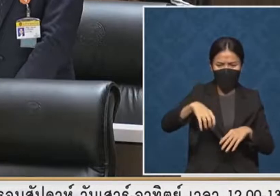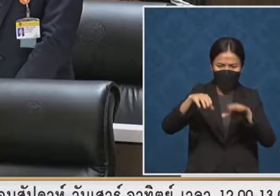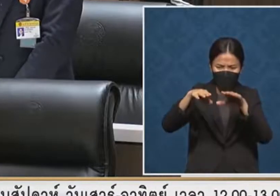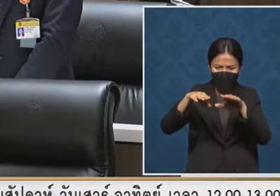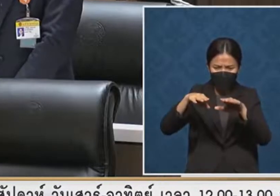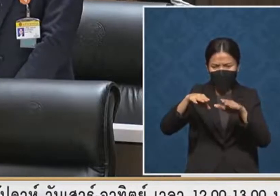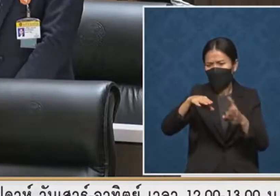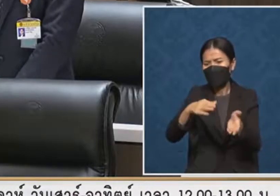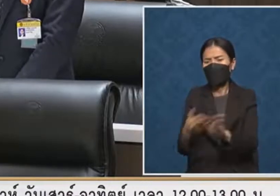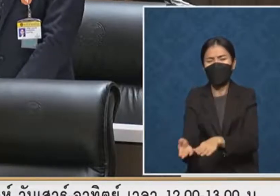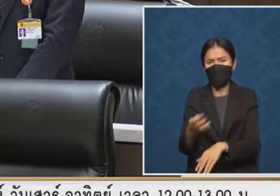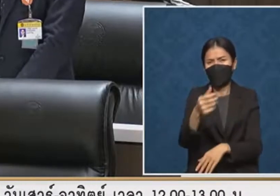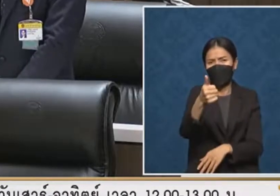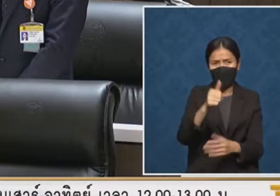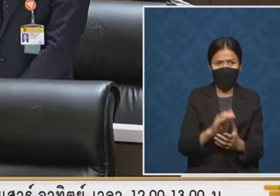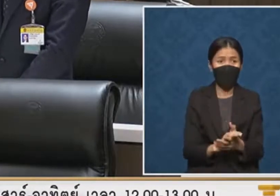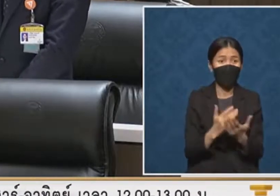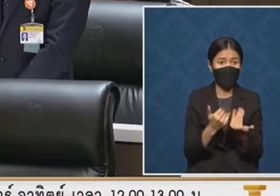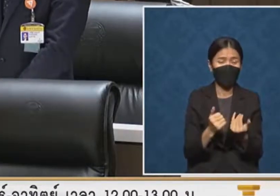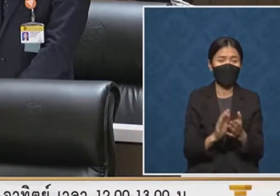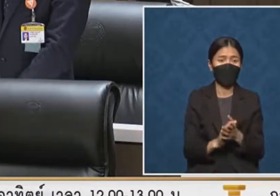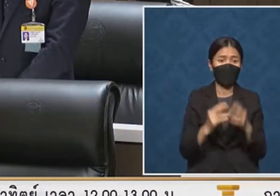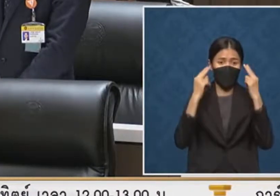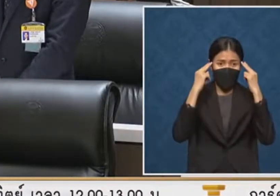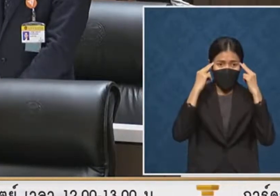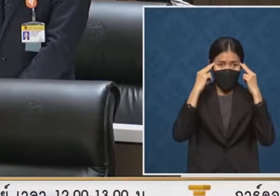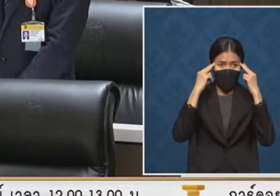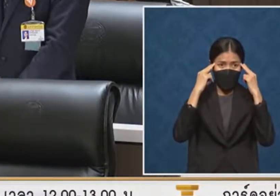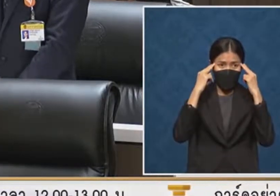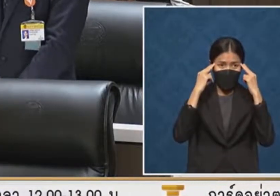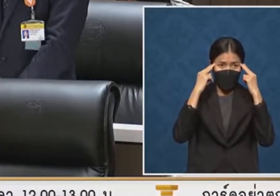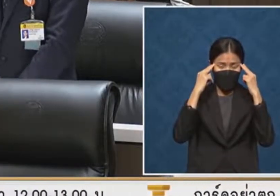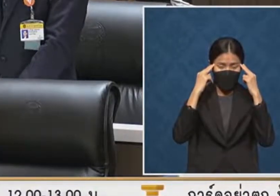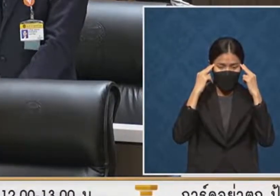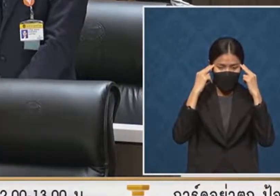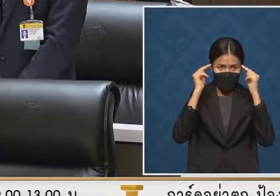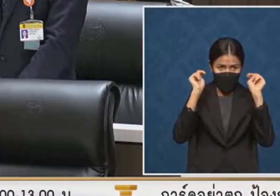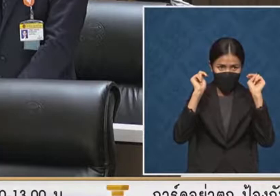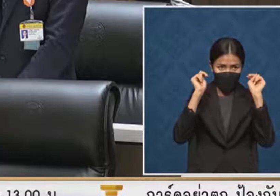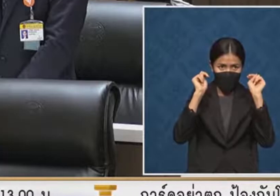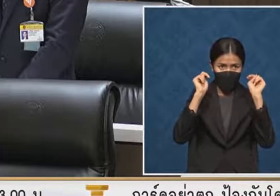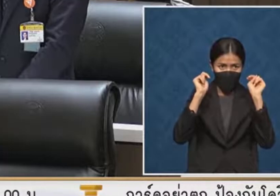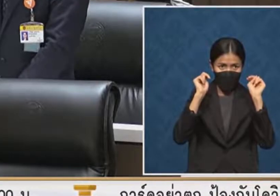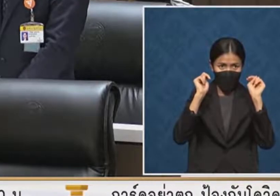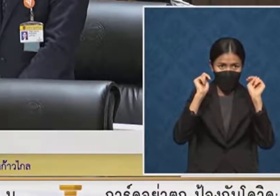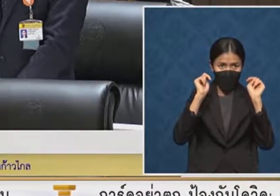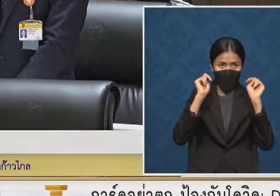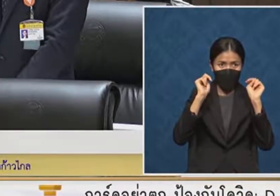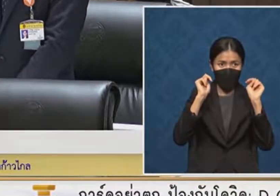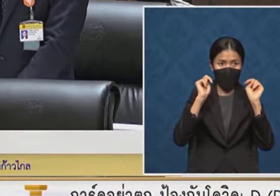bridgeing. ศ.ศ.ศ.ศ.